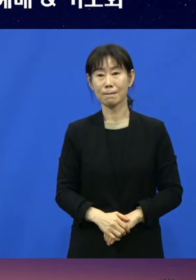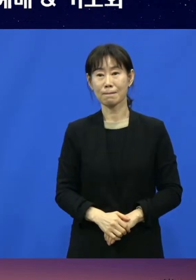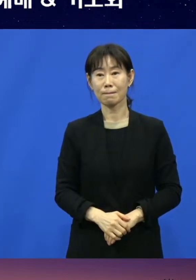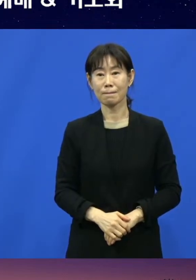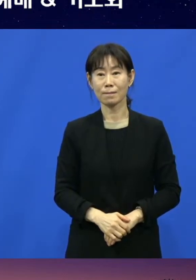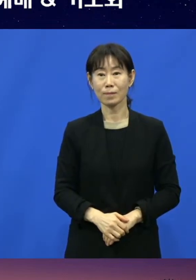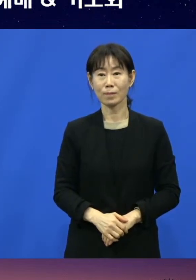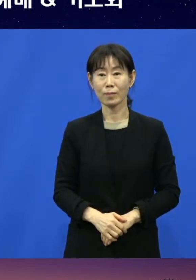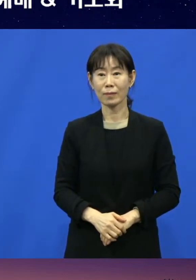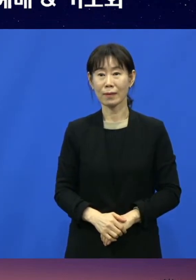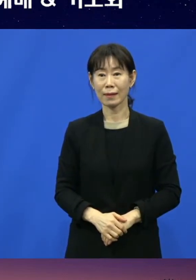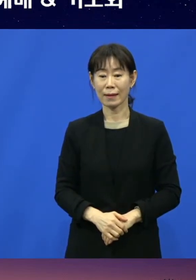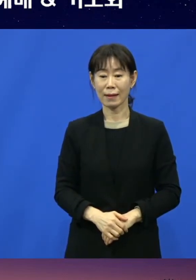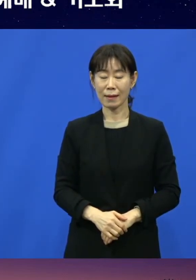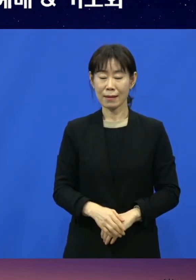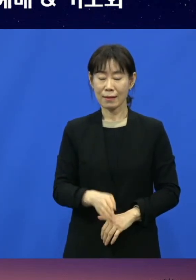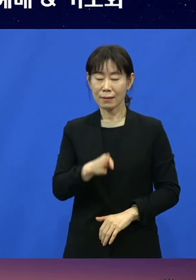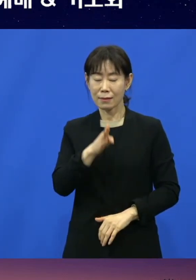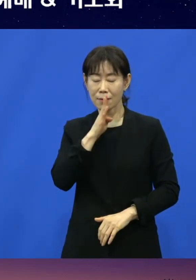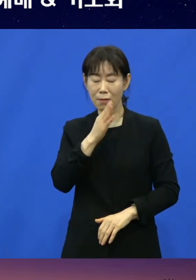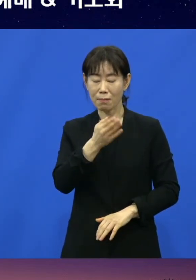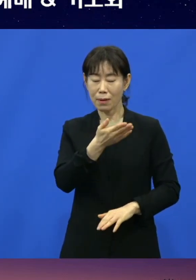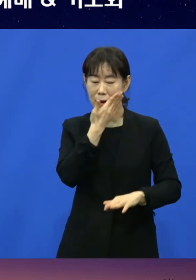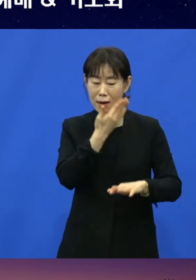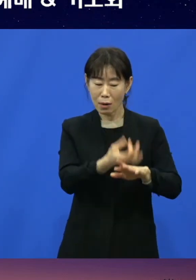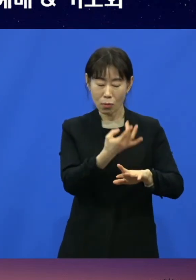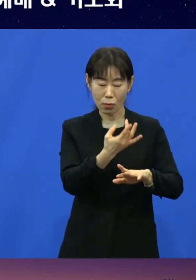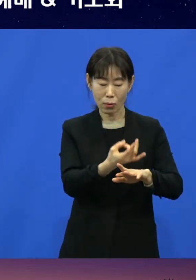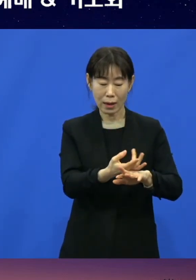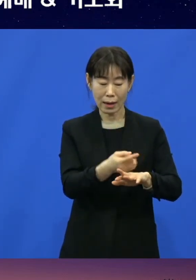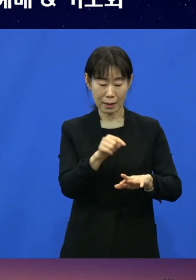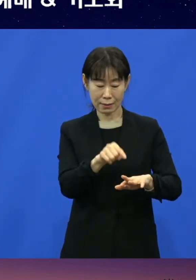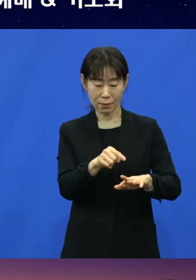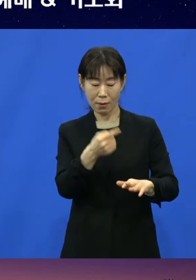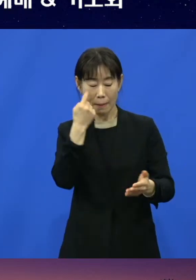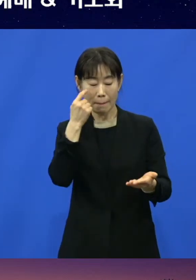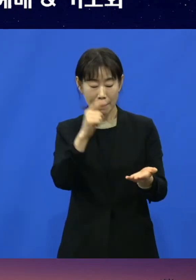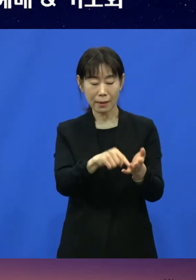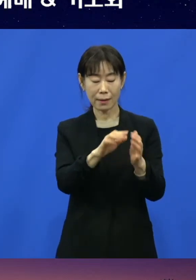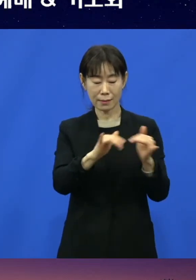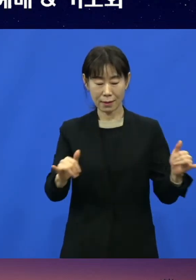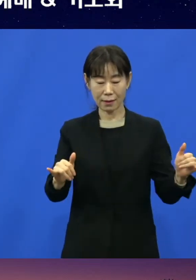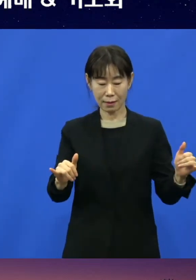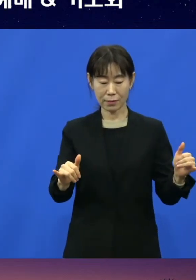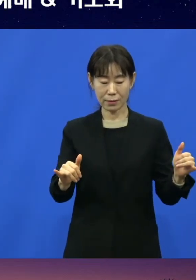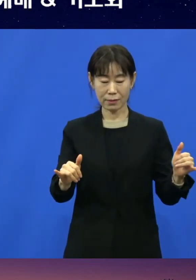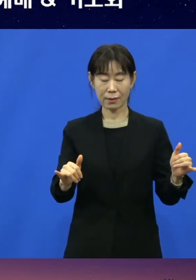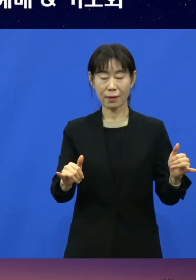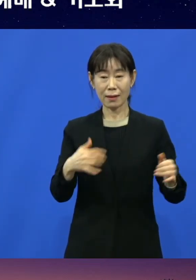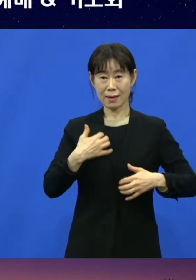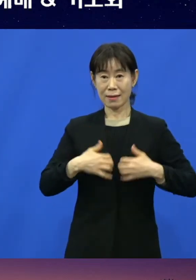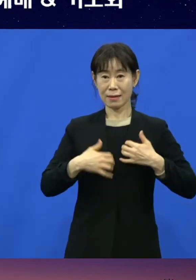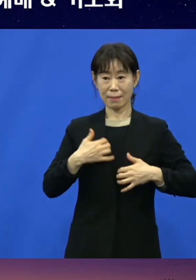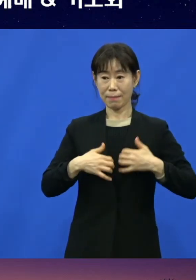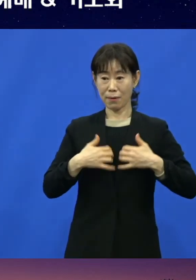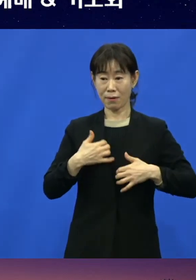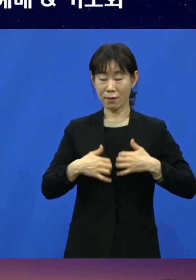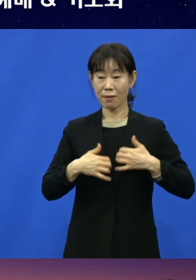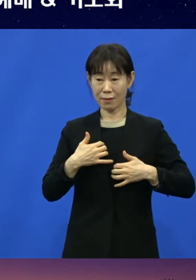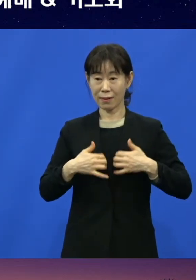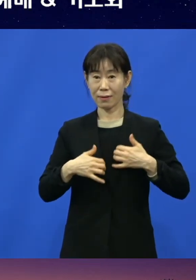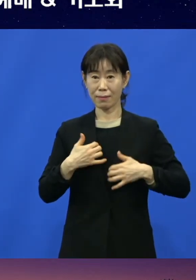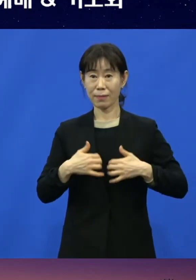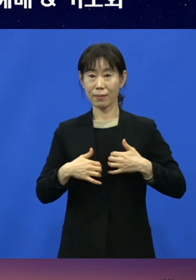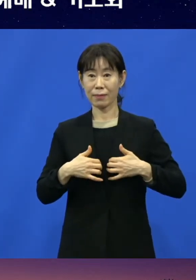여러분, 진짜 부활을 발견하는 사람은 무슨 일이 일어나도 기쁜 것이죠. 왜? 자신이 발견한 부활로 인하여 찾아온 기쁨을 지울 만한 게